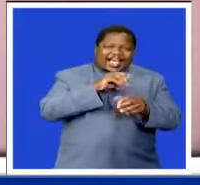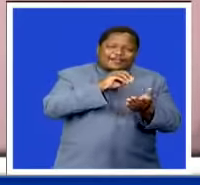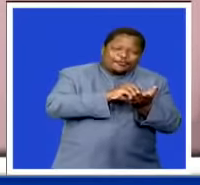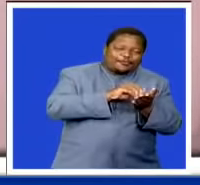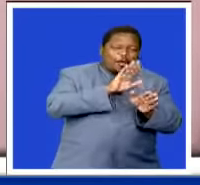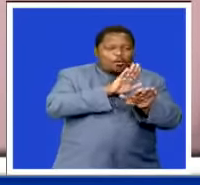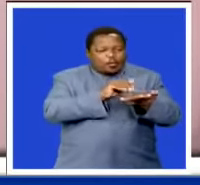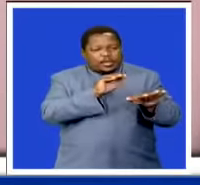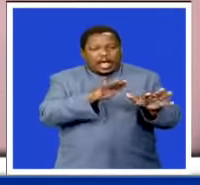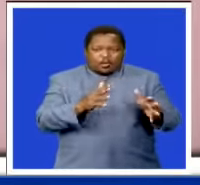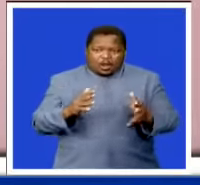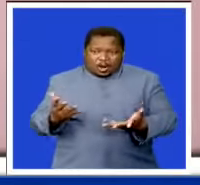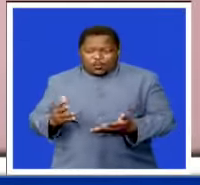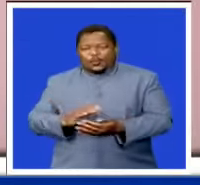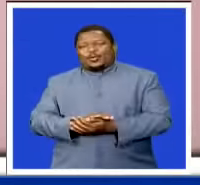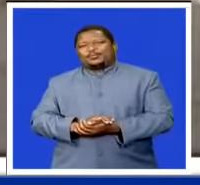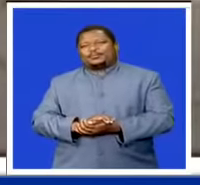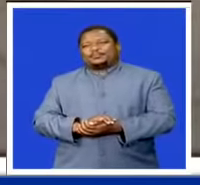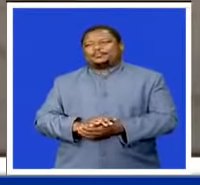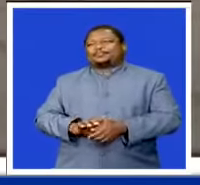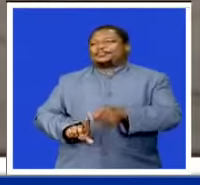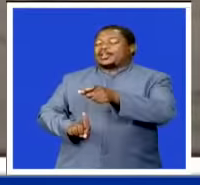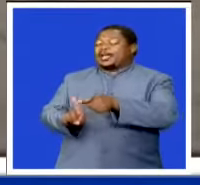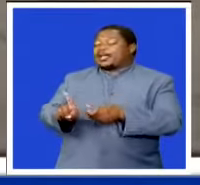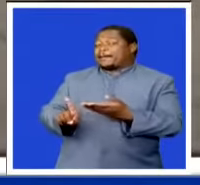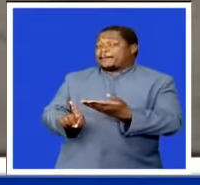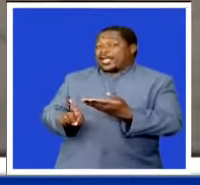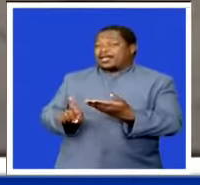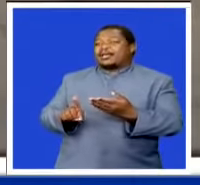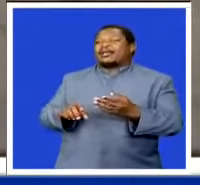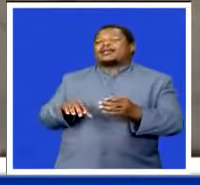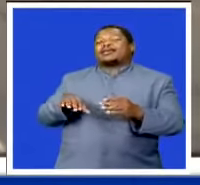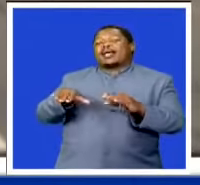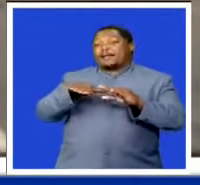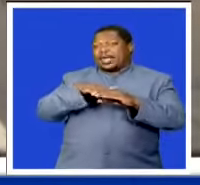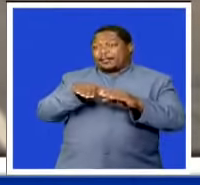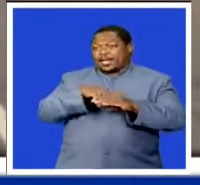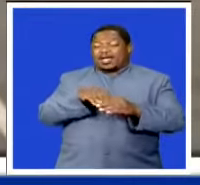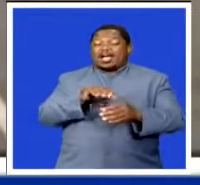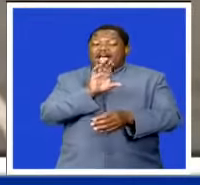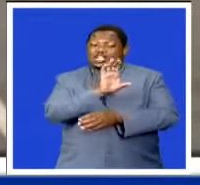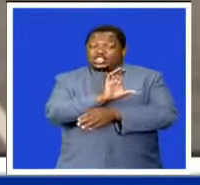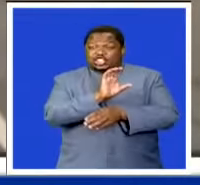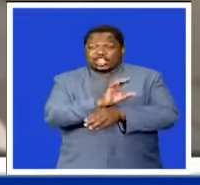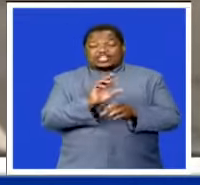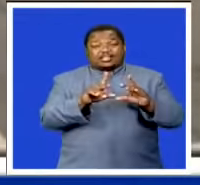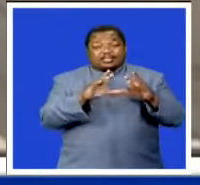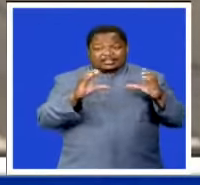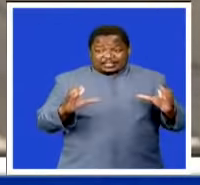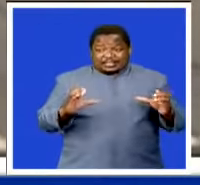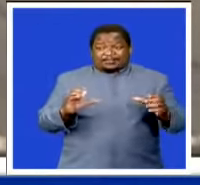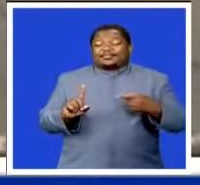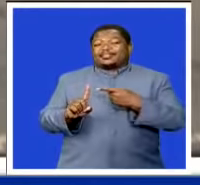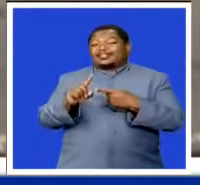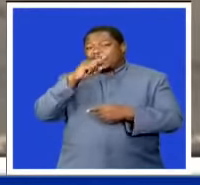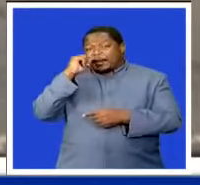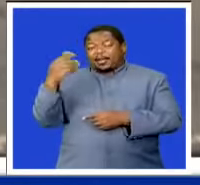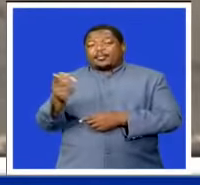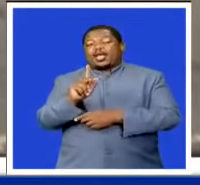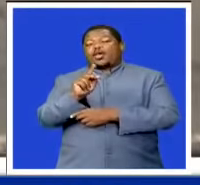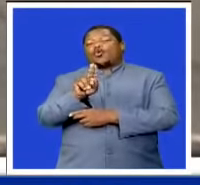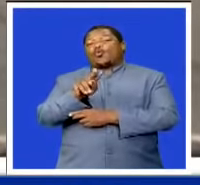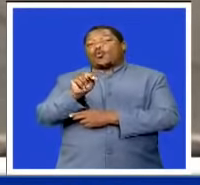nhlangano yokuvakashela leli bandla. Gameni leli bandla lethu iparish yalapha eMater